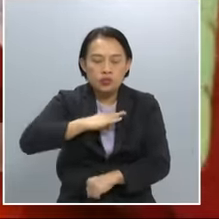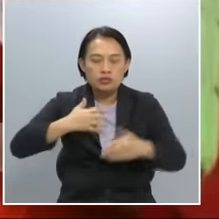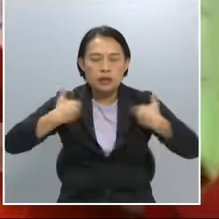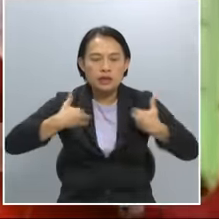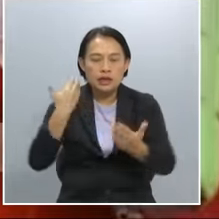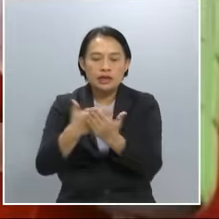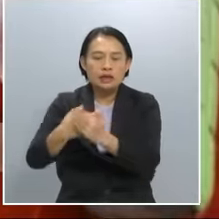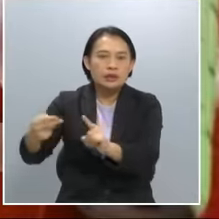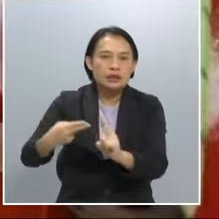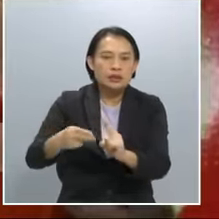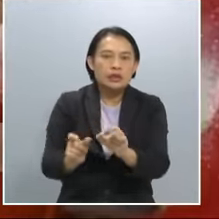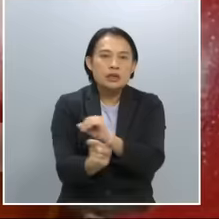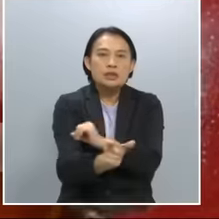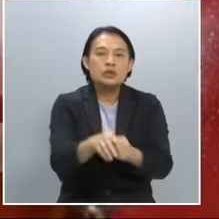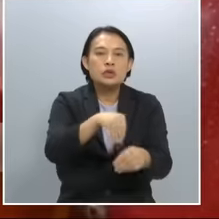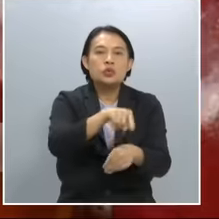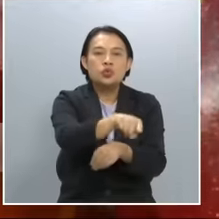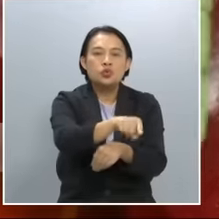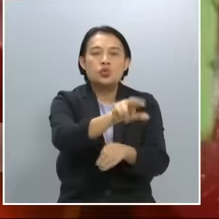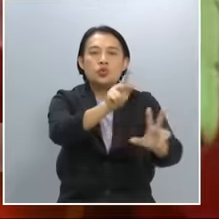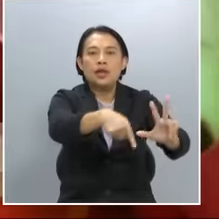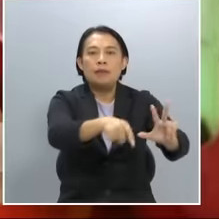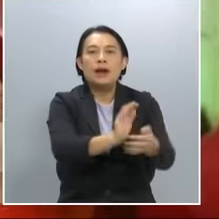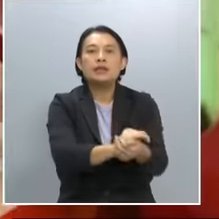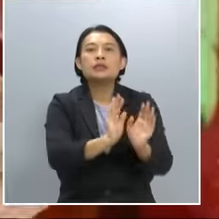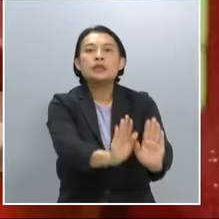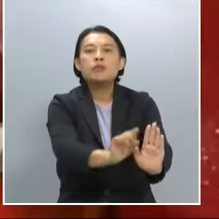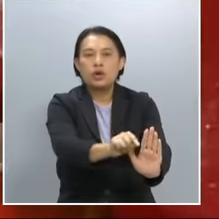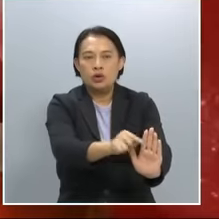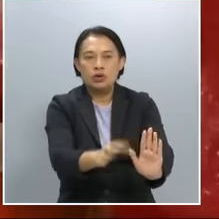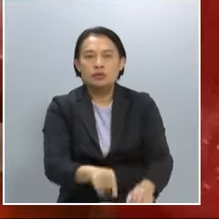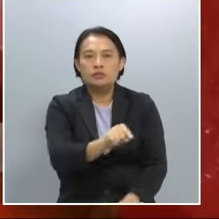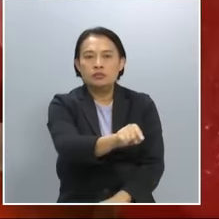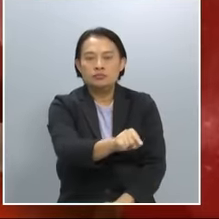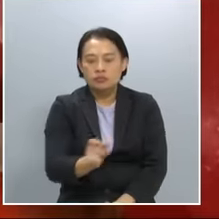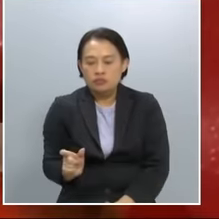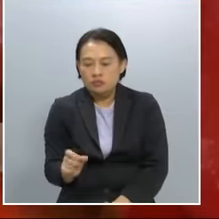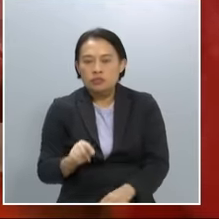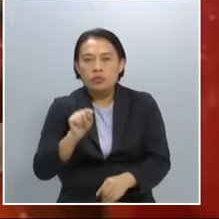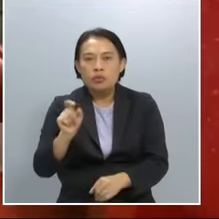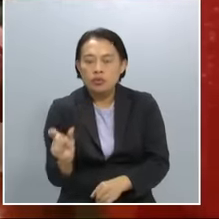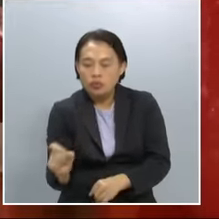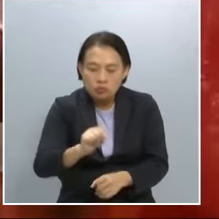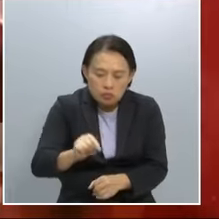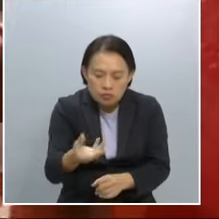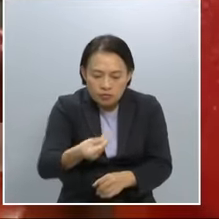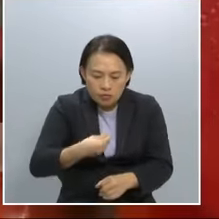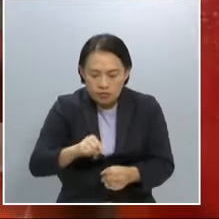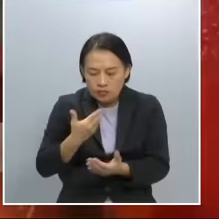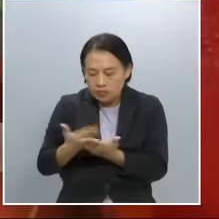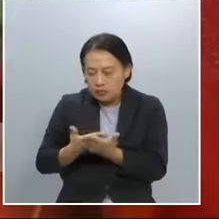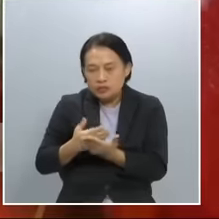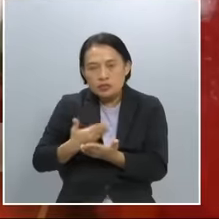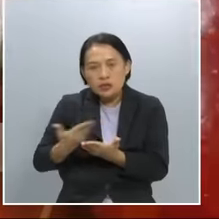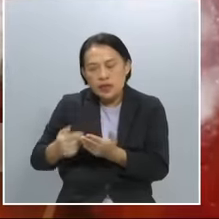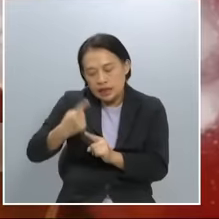ใช้ 7,000 เหลือติดบัญชีไว้ใช้ยามจำเป็นอีก 3,000 บาทเดี๋ยวกดมาก็จะเอาไปจ่ายค่าน้ำค่าไฟค่าเช่าบ้านให้แม่ไปจ่